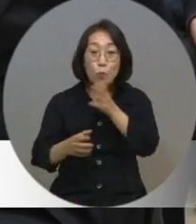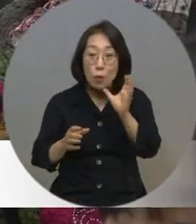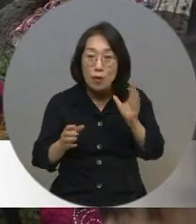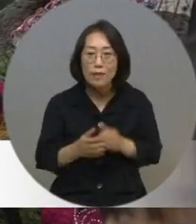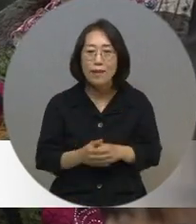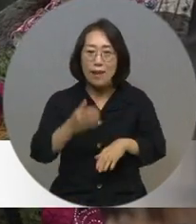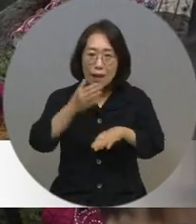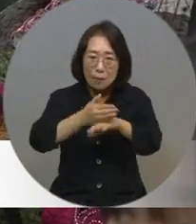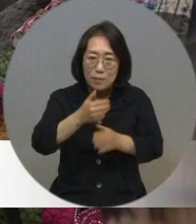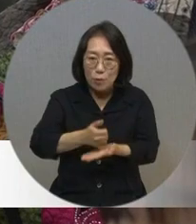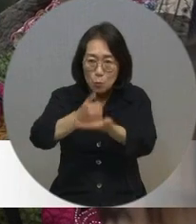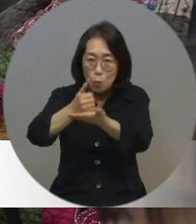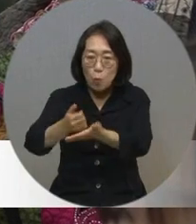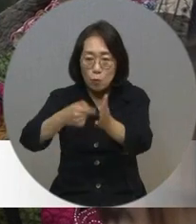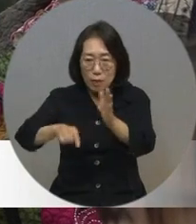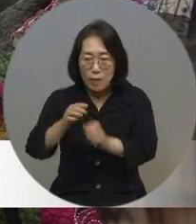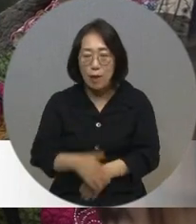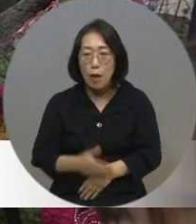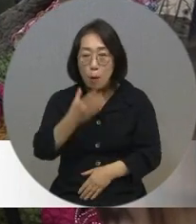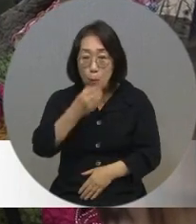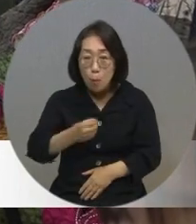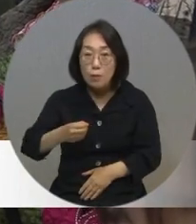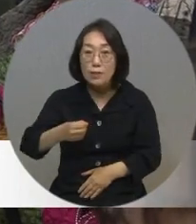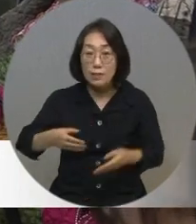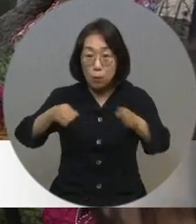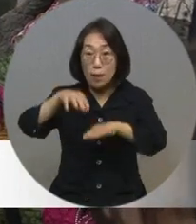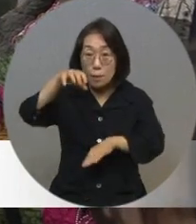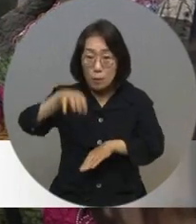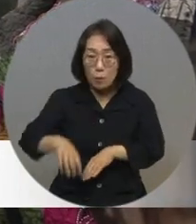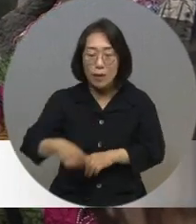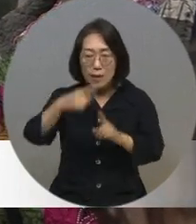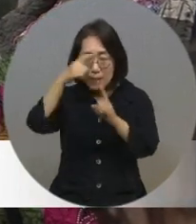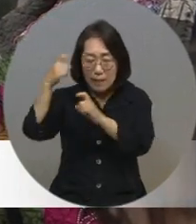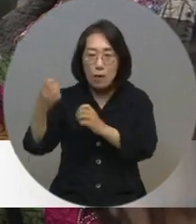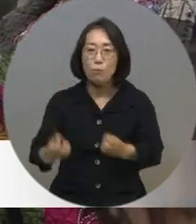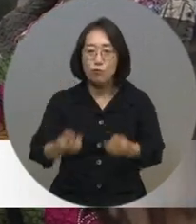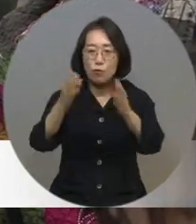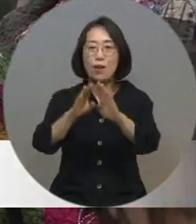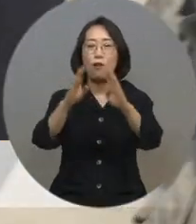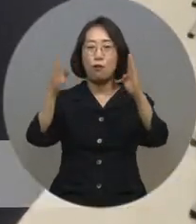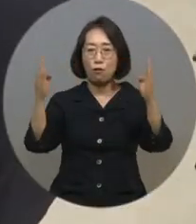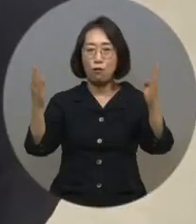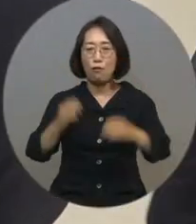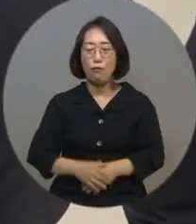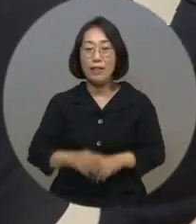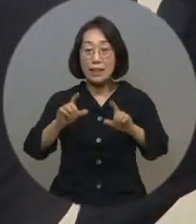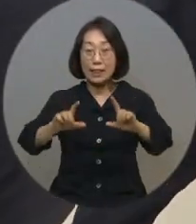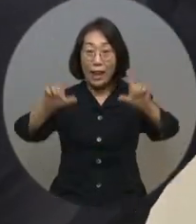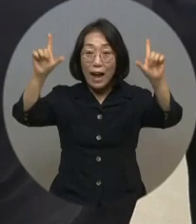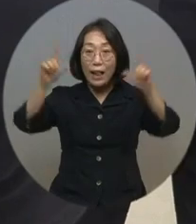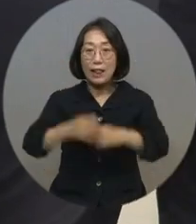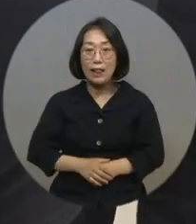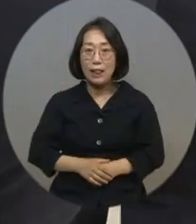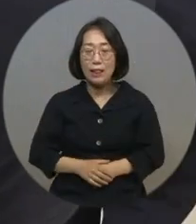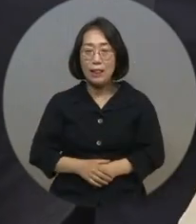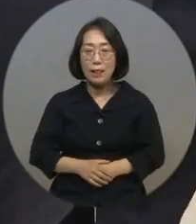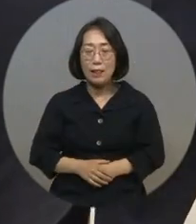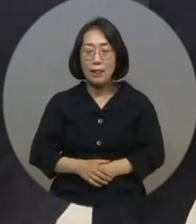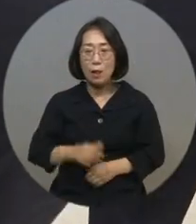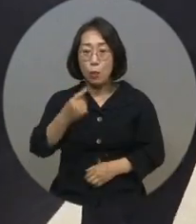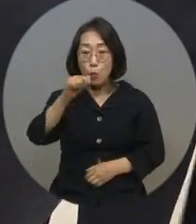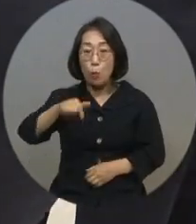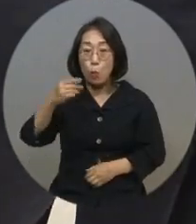전달하고자 도양노인건강복지타운 노인복지관에서 기념행사를 개최했습니다. 이날 행사는 녹동중학교